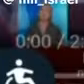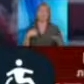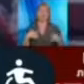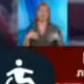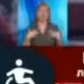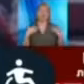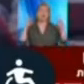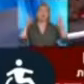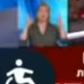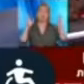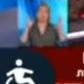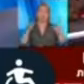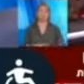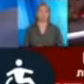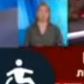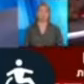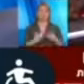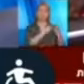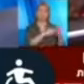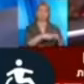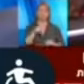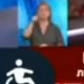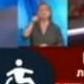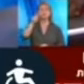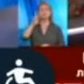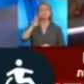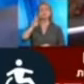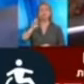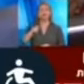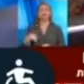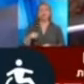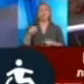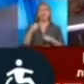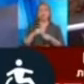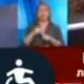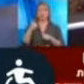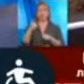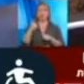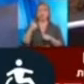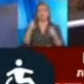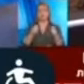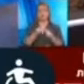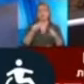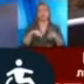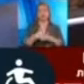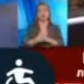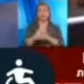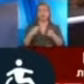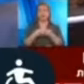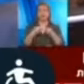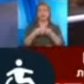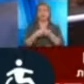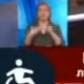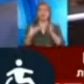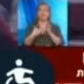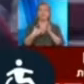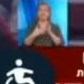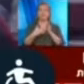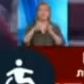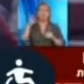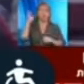לי נעים, שבת שלום לך. את עם מידע חדש על אותה הערכת מצב דרמטית שאם היו בה מסקנות אחרות